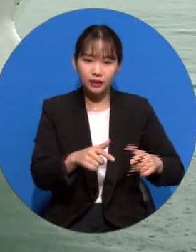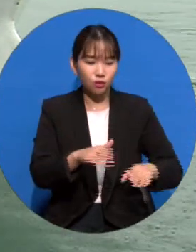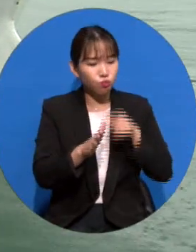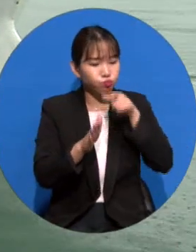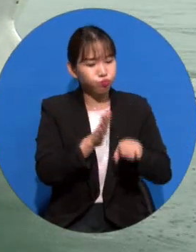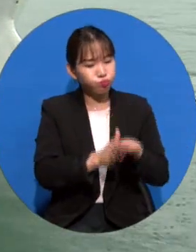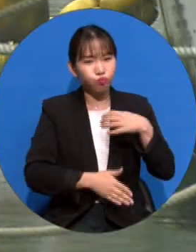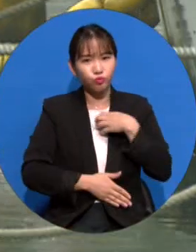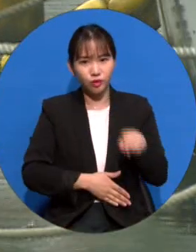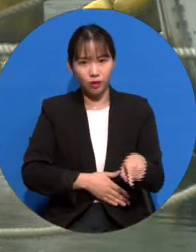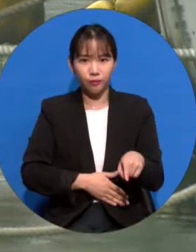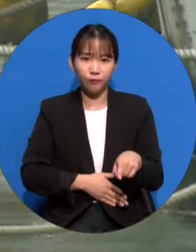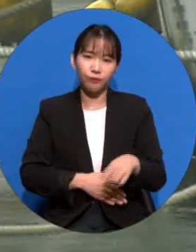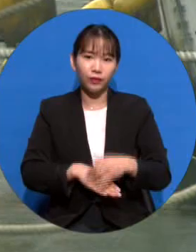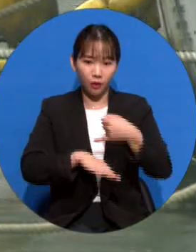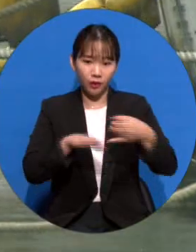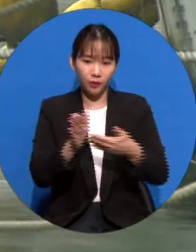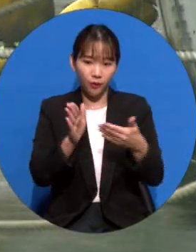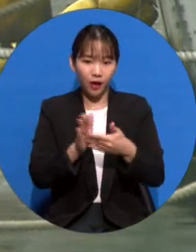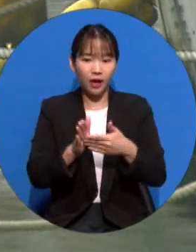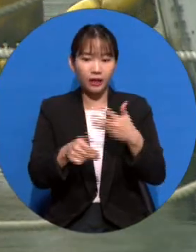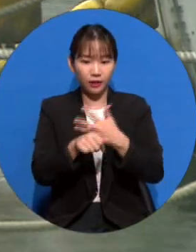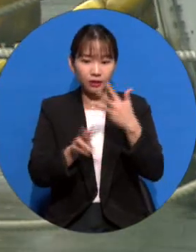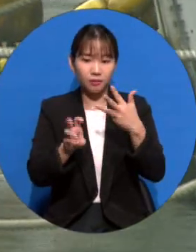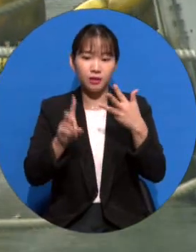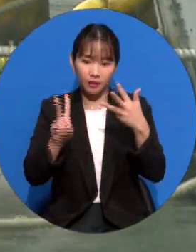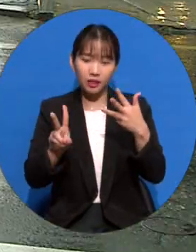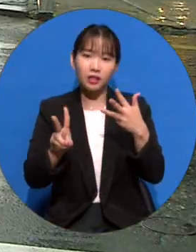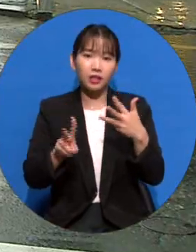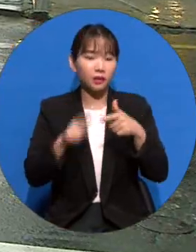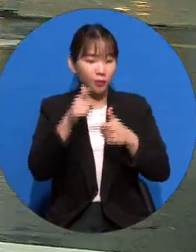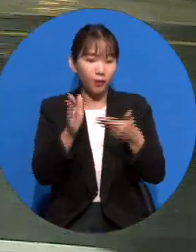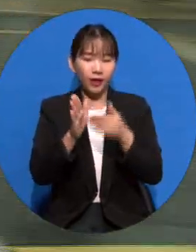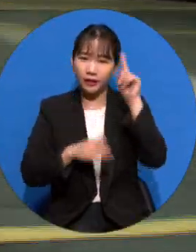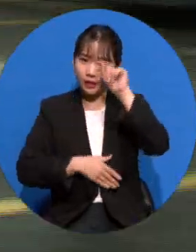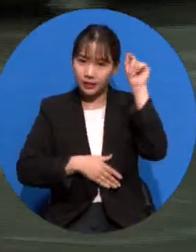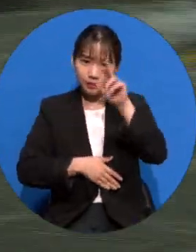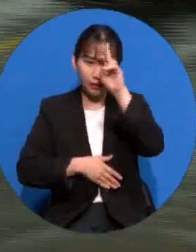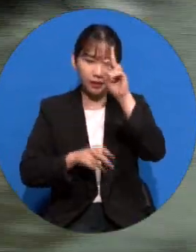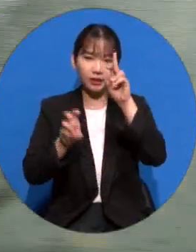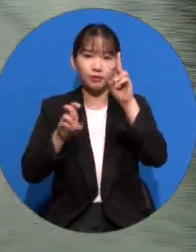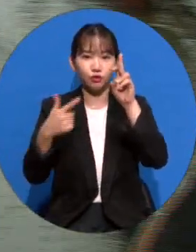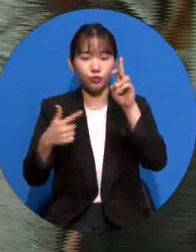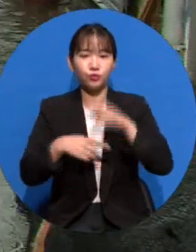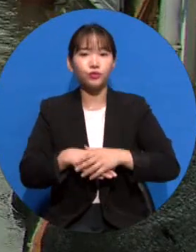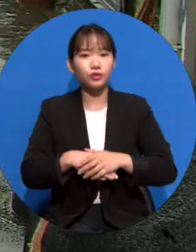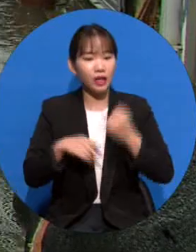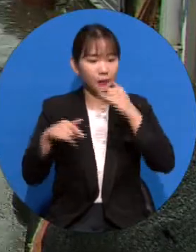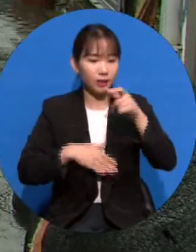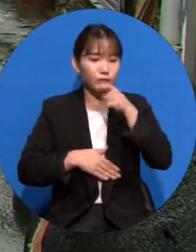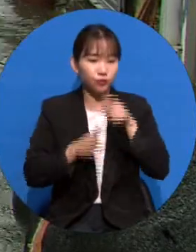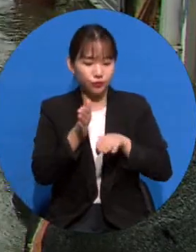있습니다. 완도항 만조 시각은 오늘 밤 8시 32분, 목포항 만조 시각은 내일 새벽 0시 26분으로 바닷물의